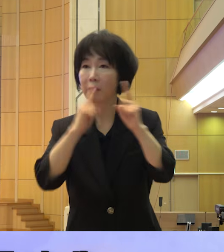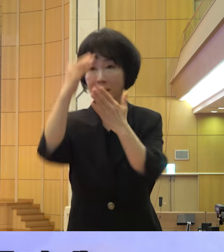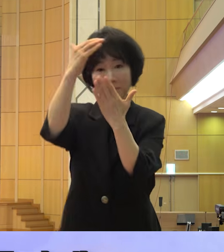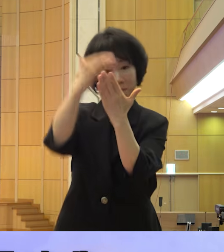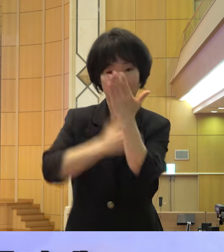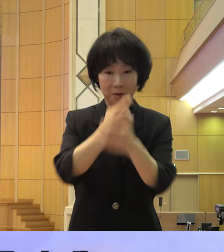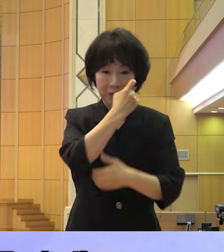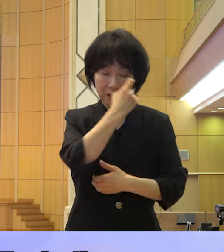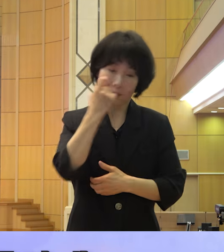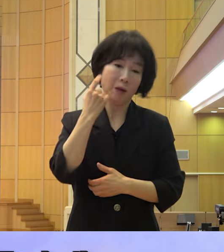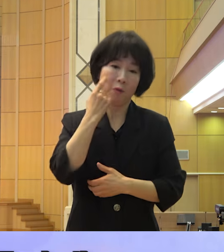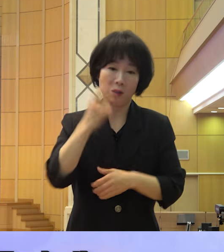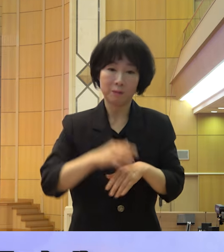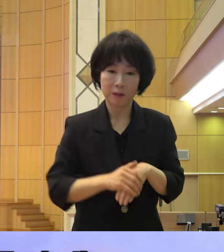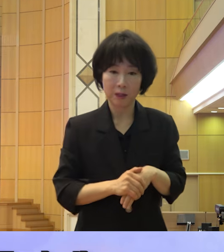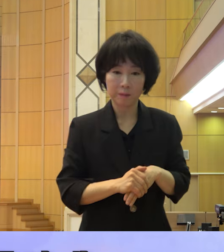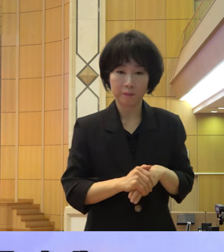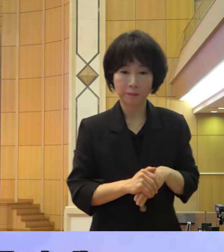950페이지